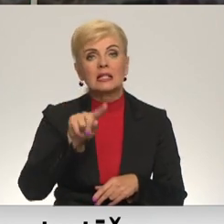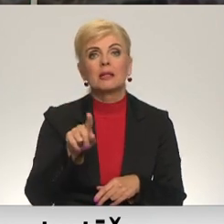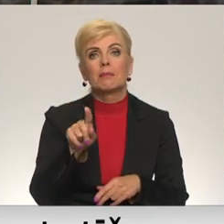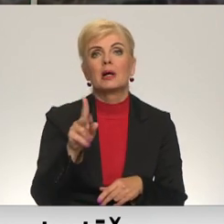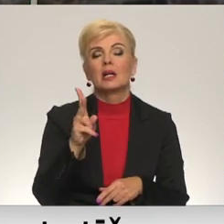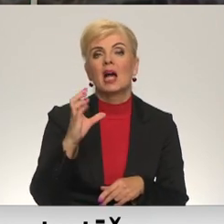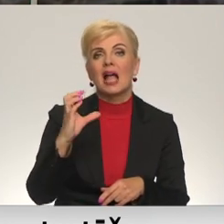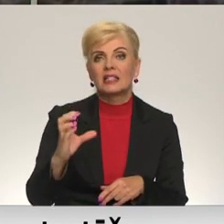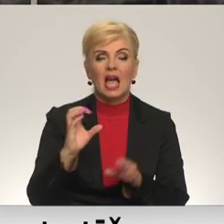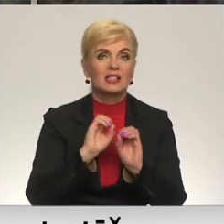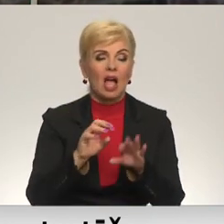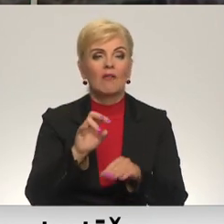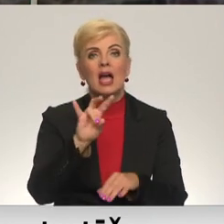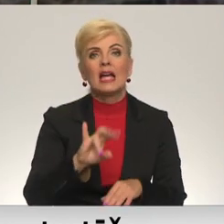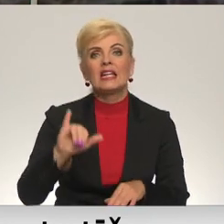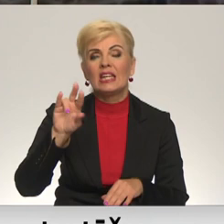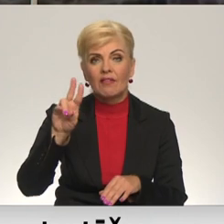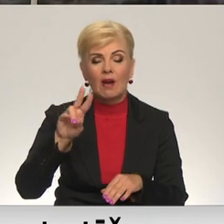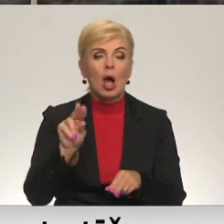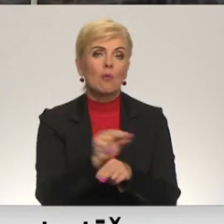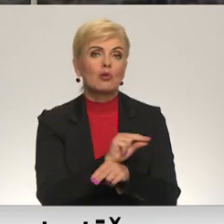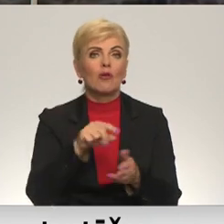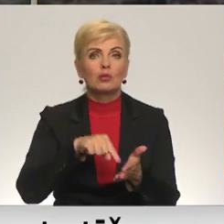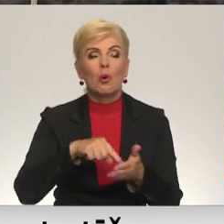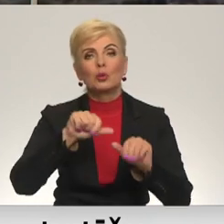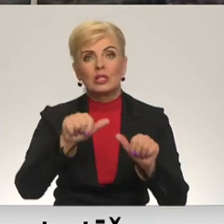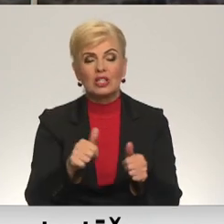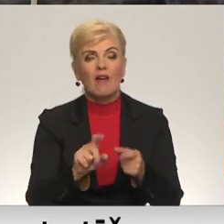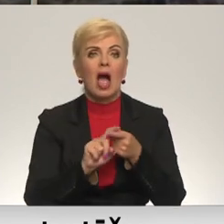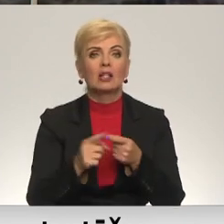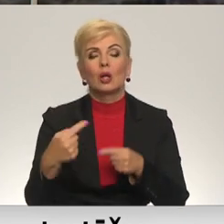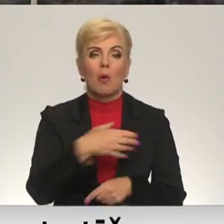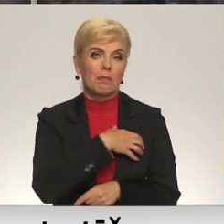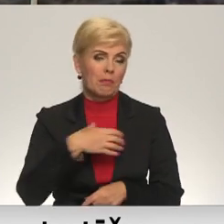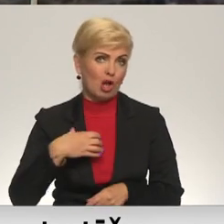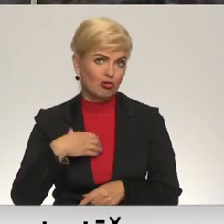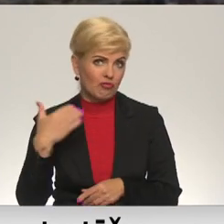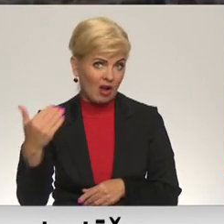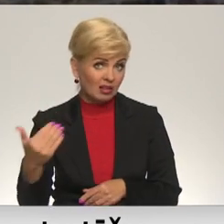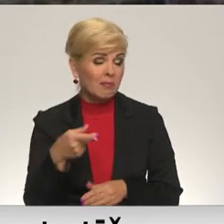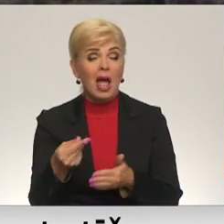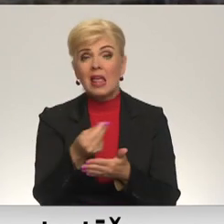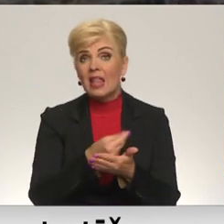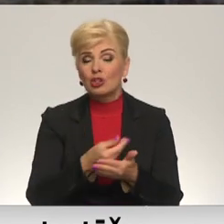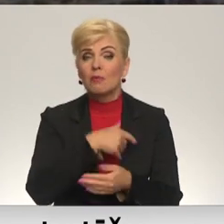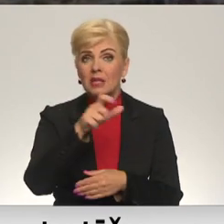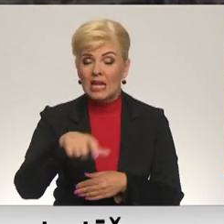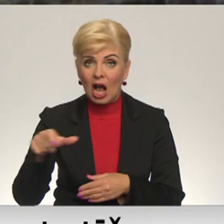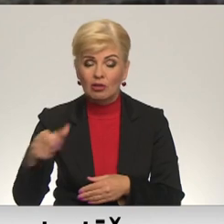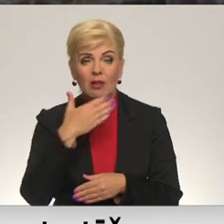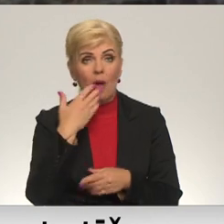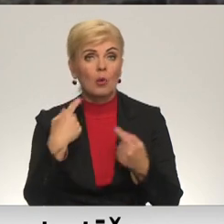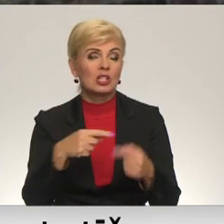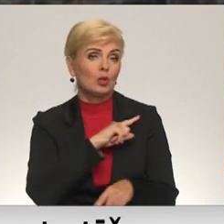kontrolas centrs norāda, HIV profilakses punktu izveida lielā mērā ir atkarīga no pašvaldību atsaucības. Taču tas nenozīmē, ka iedzīvotājiem nav